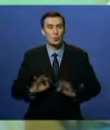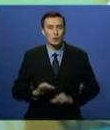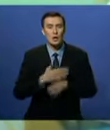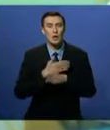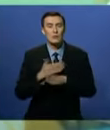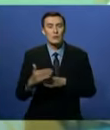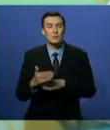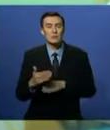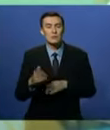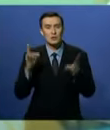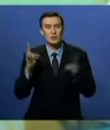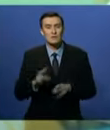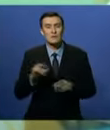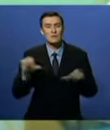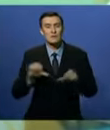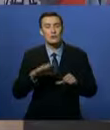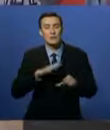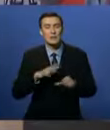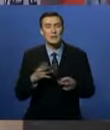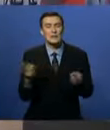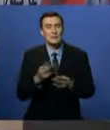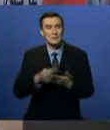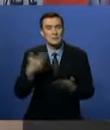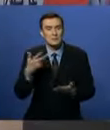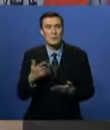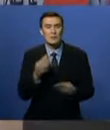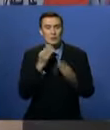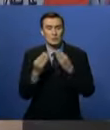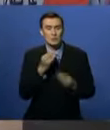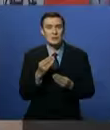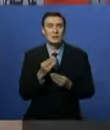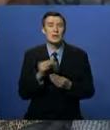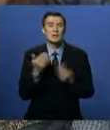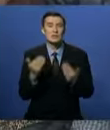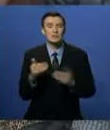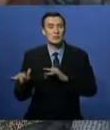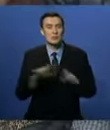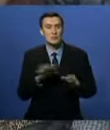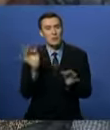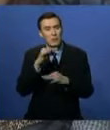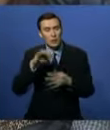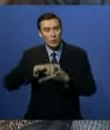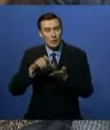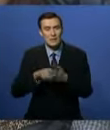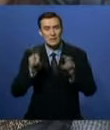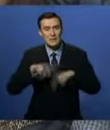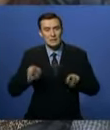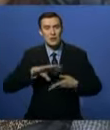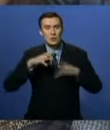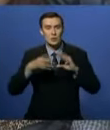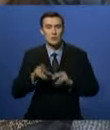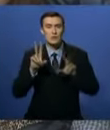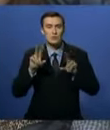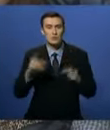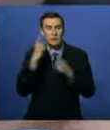после происшествия в столовой бы лизетты необходимые образцы продукции и взят из мы вы сейчас проводятся лабораторные исследования их результаты